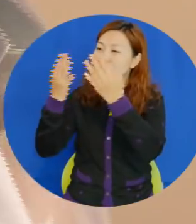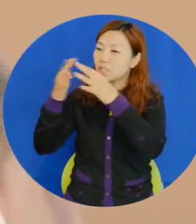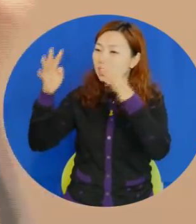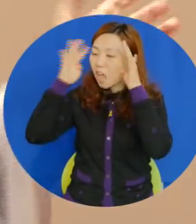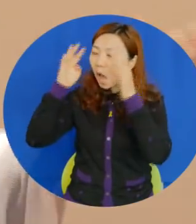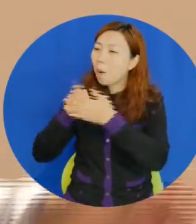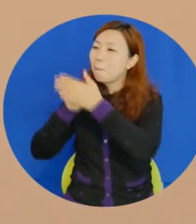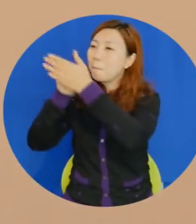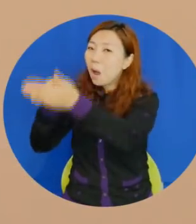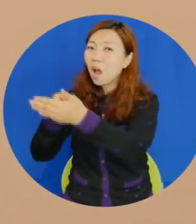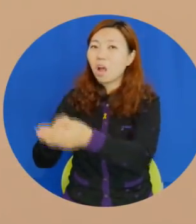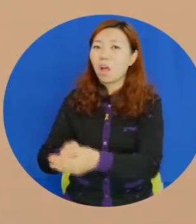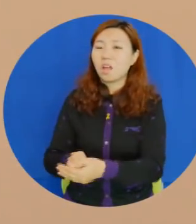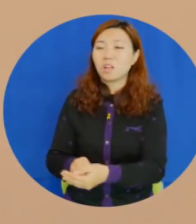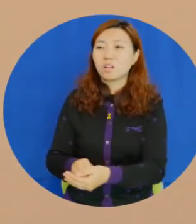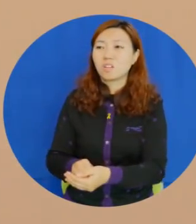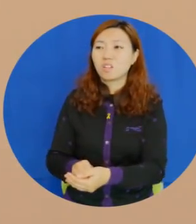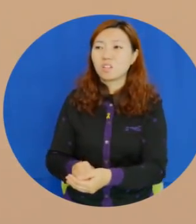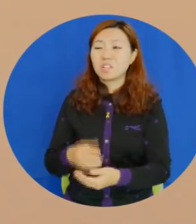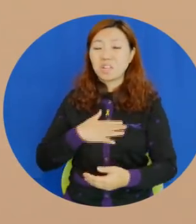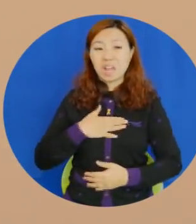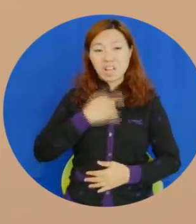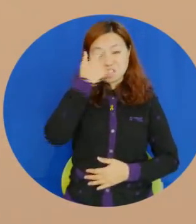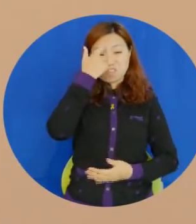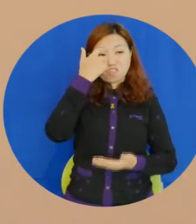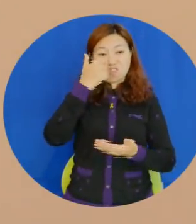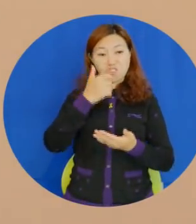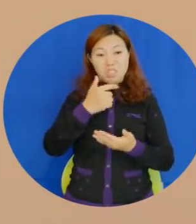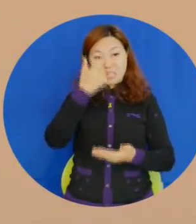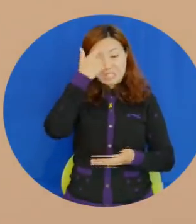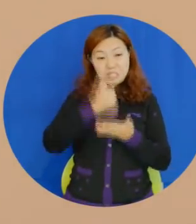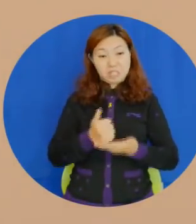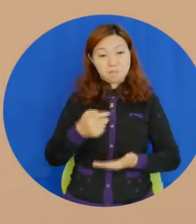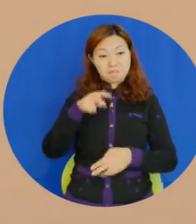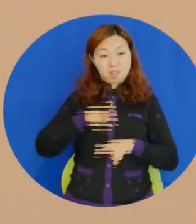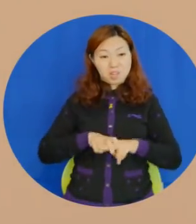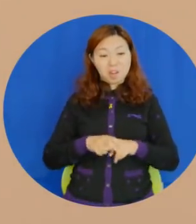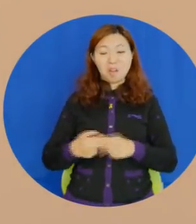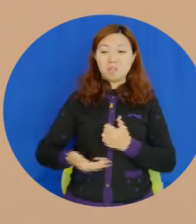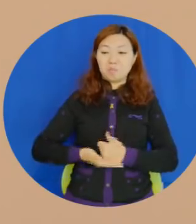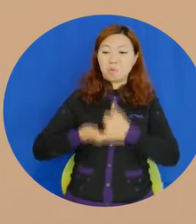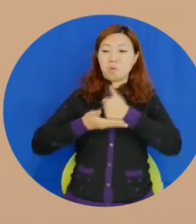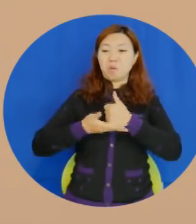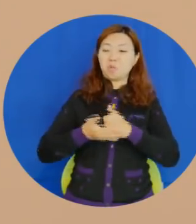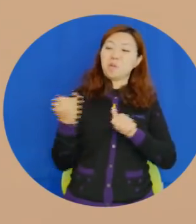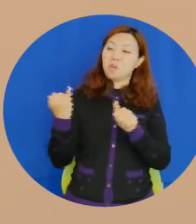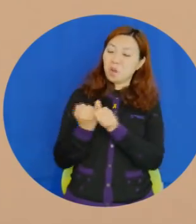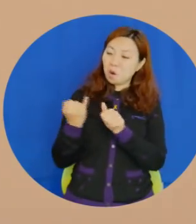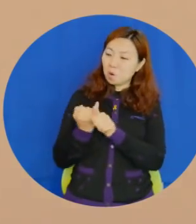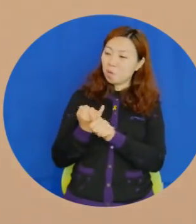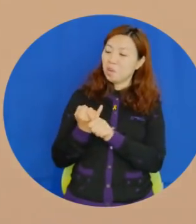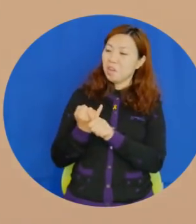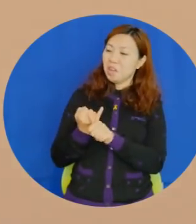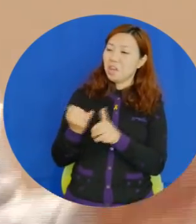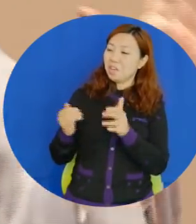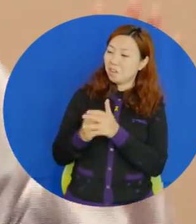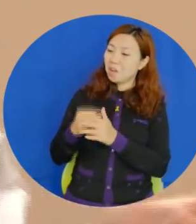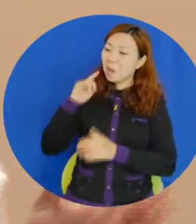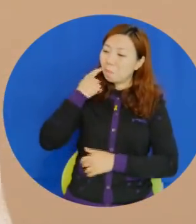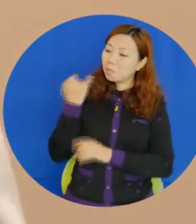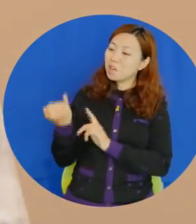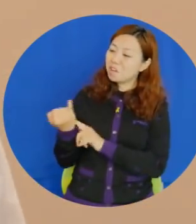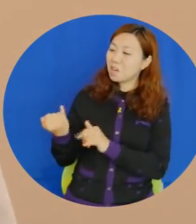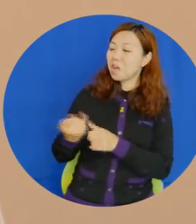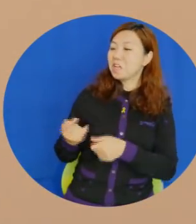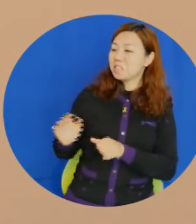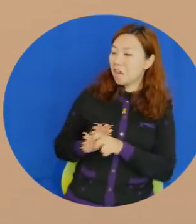또, 서울대학교 가고, 그건 내가 중이 돼가지고 존경도 받고, 또 결혼해가, 또